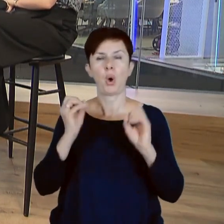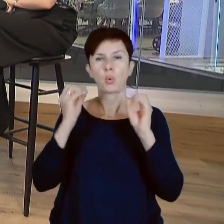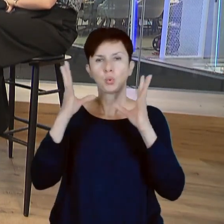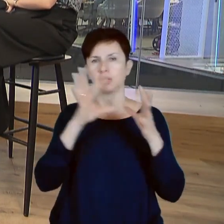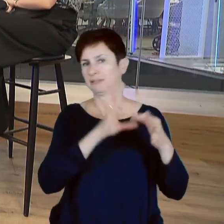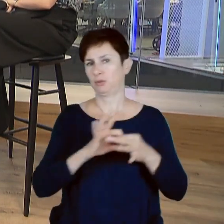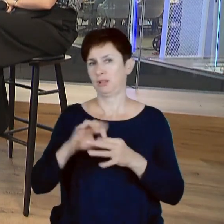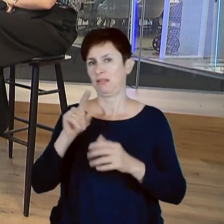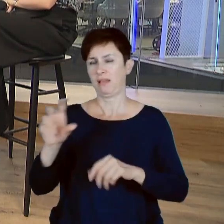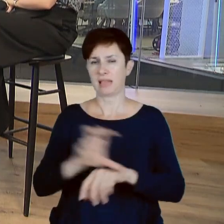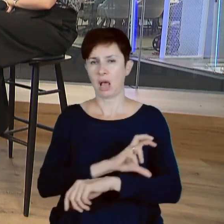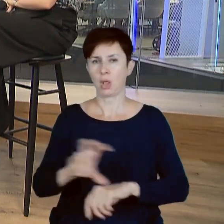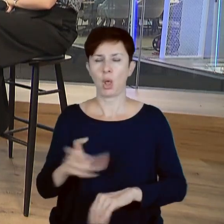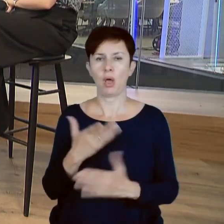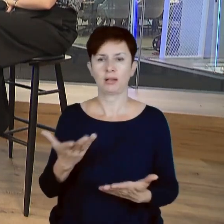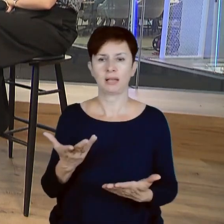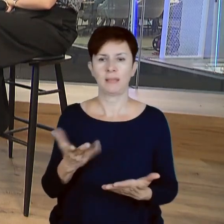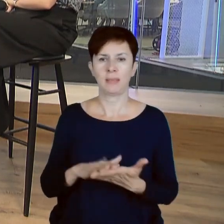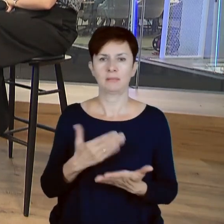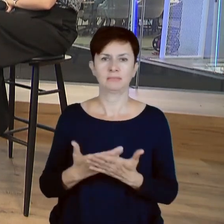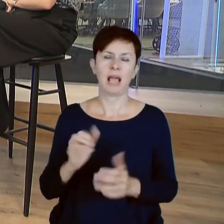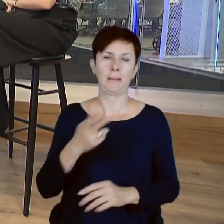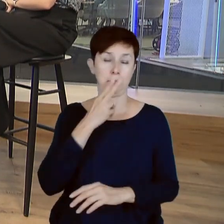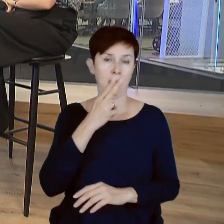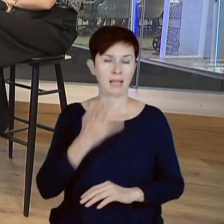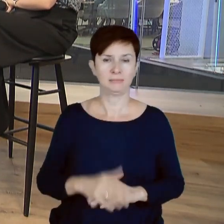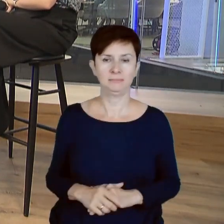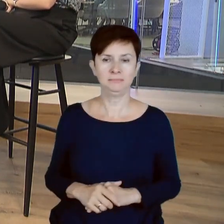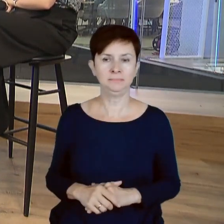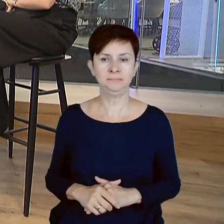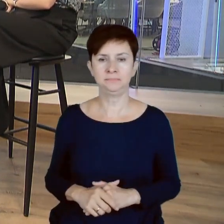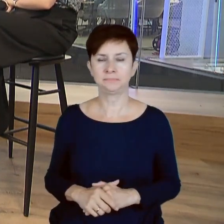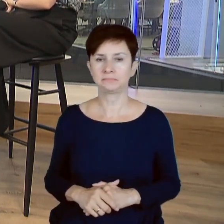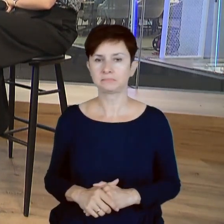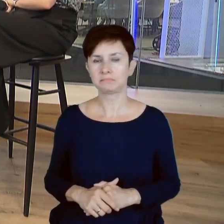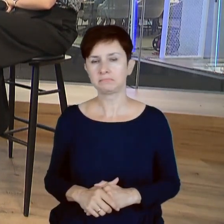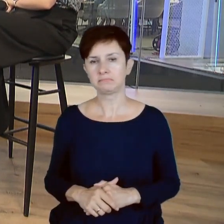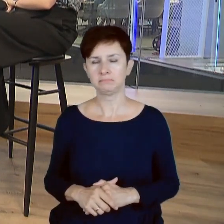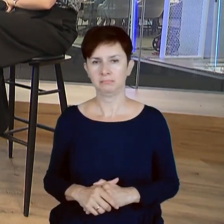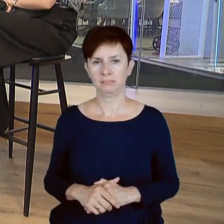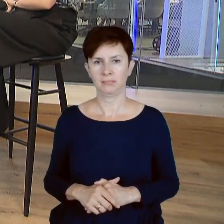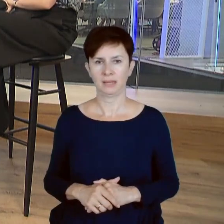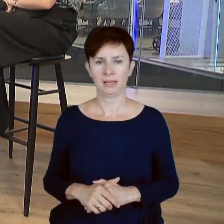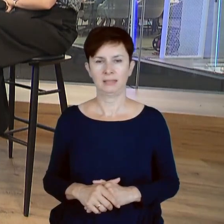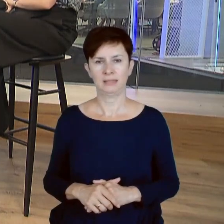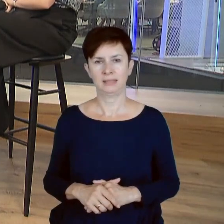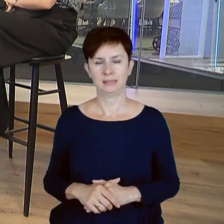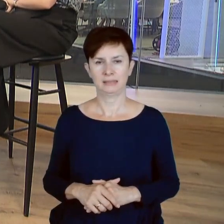Żeby to było coś takie jak trochę jak palenie. Bo w ogóle wydaje mi się, można powiedzieć, zajęło nam to chwilę, komórki, no na dobry,